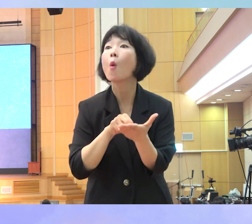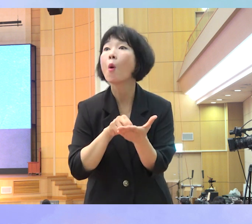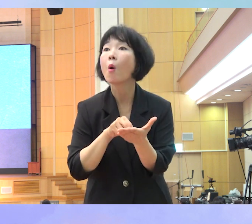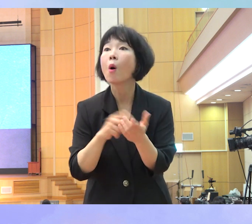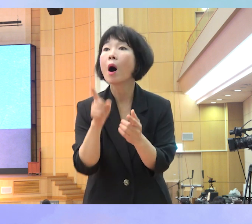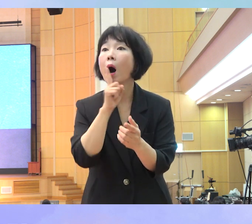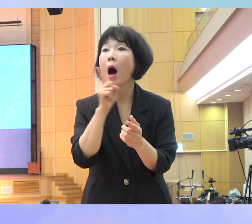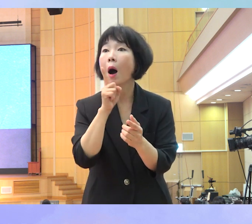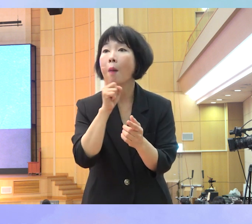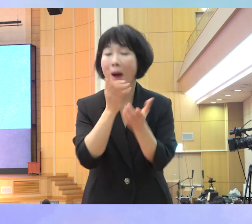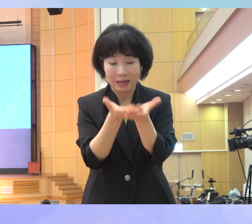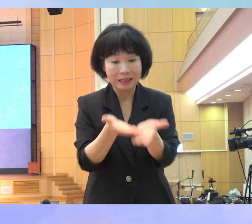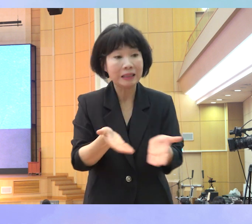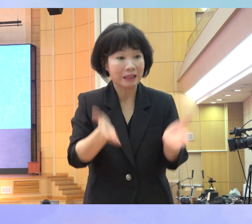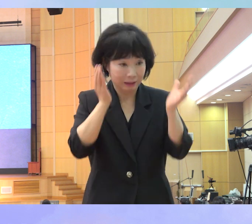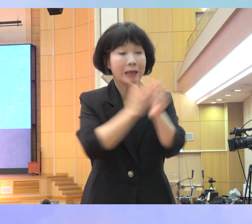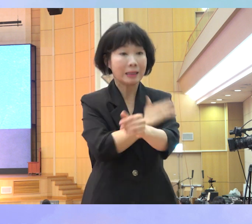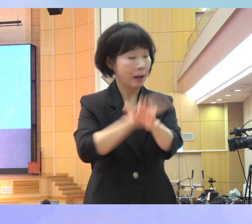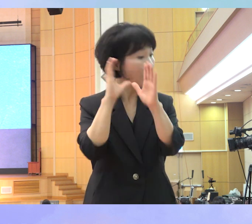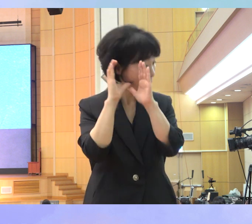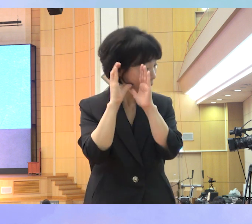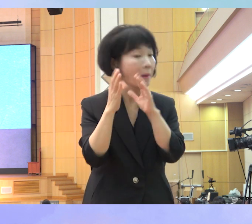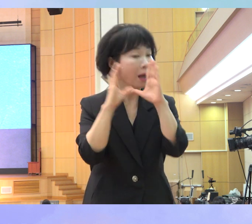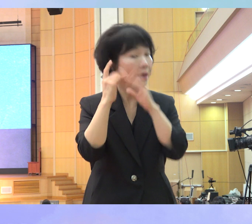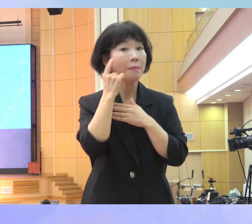이런 구절이 있어요. 잘 한번 들어보세요.